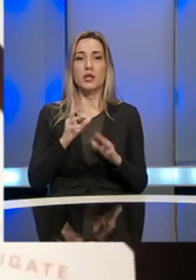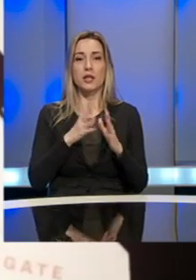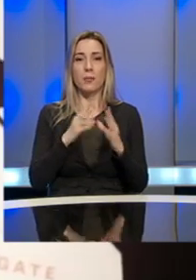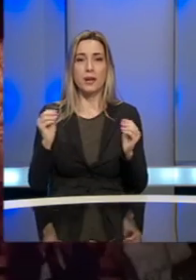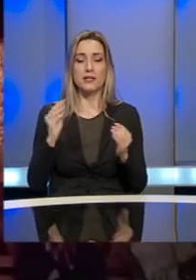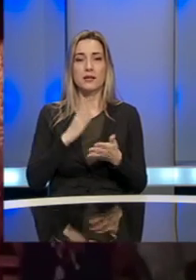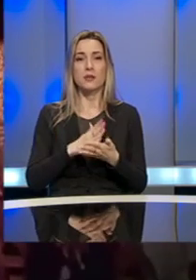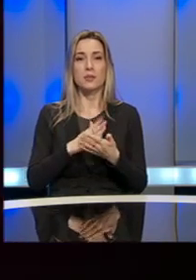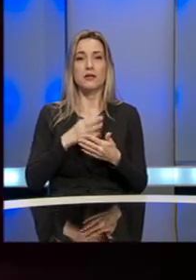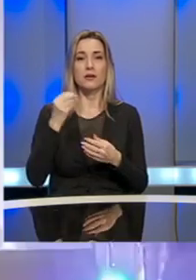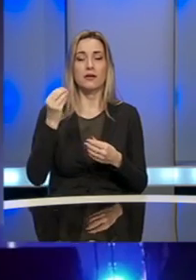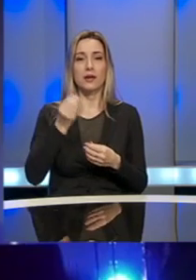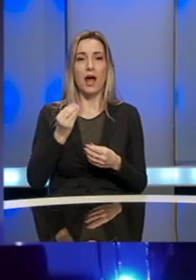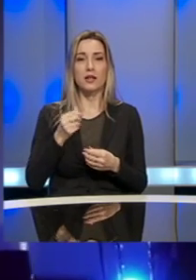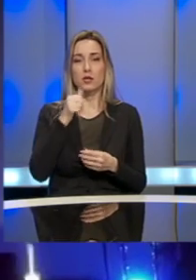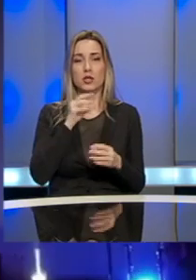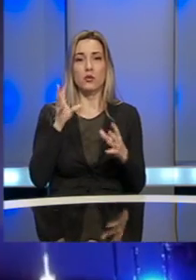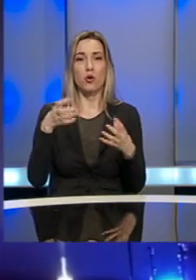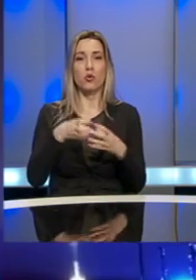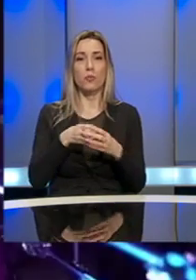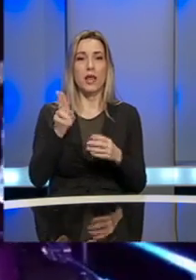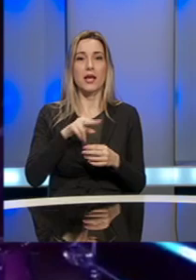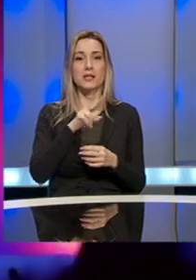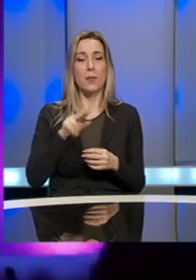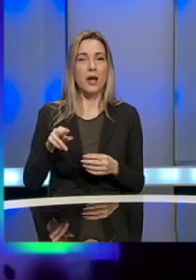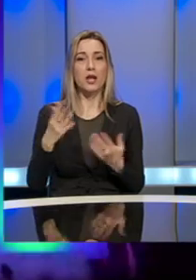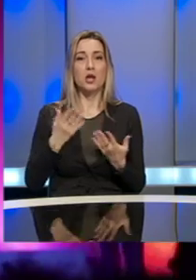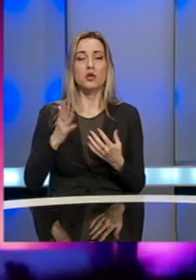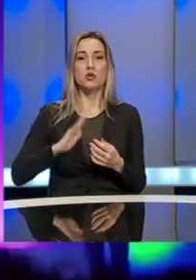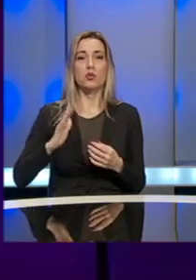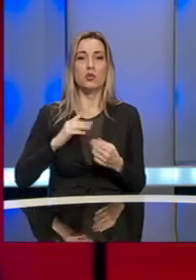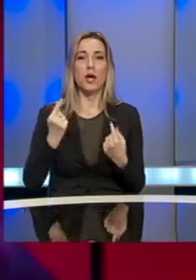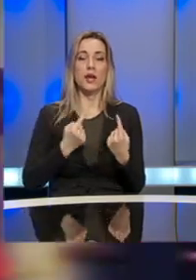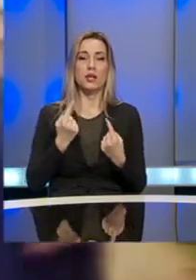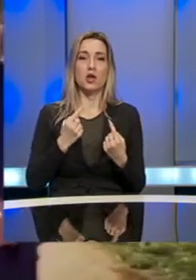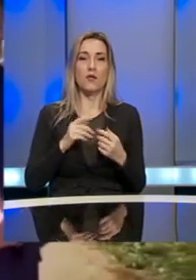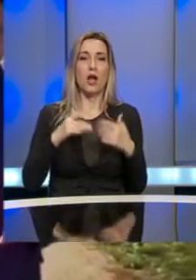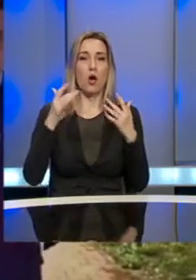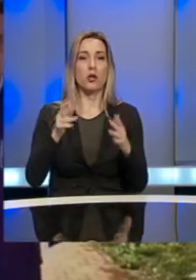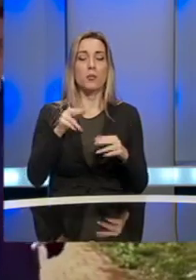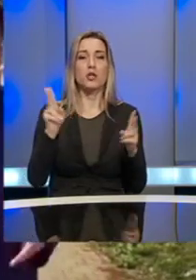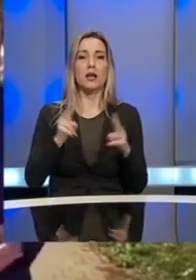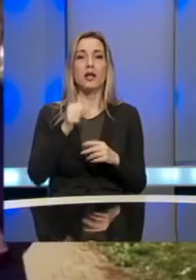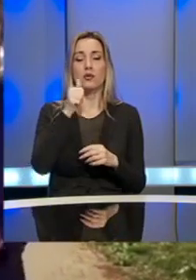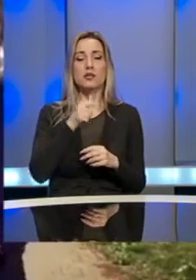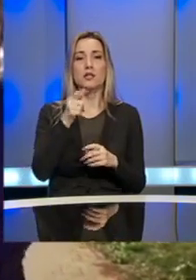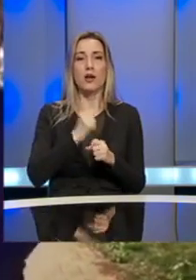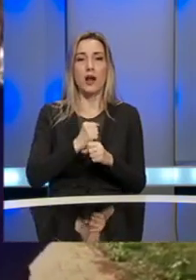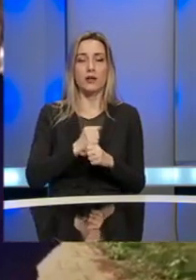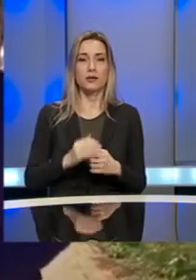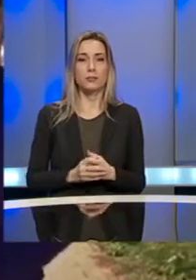prestati biti kreativni i pored toga što su okupljanja zabranjena i pored toga što su kulturna dešavanja otkazana. Možete kratko reći o čemu se radi, molim